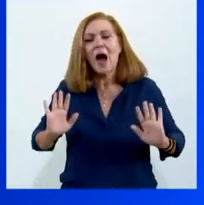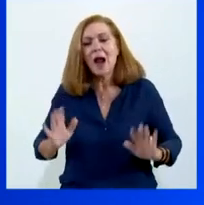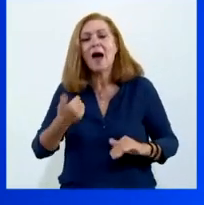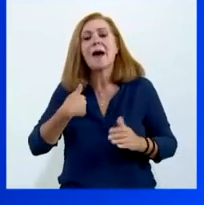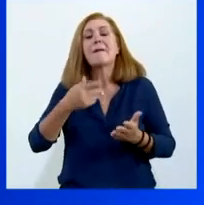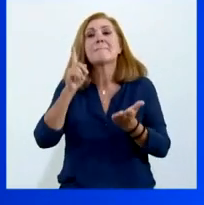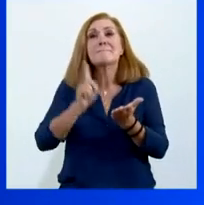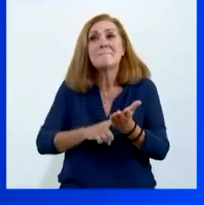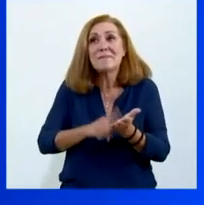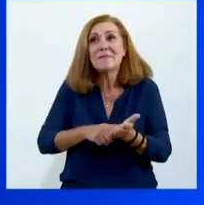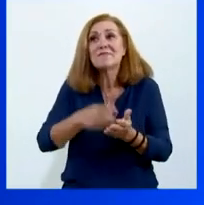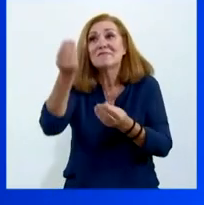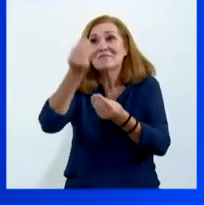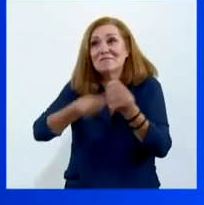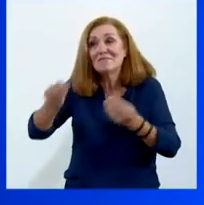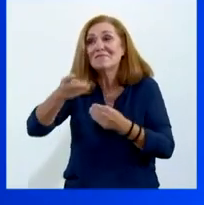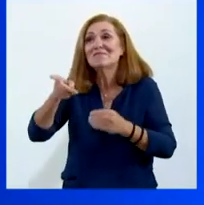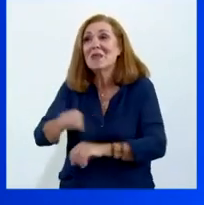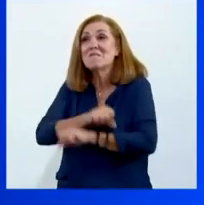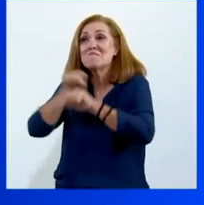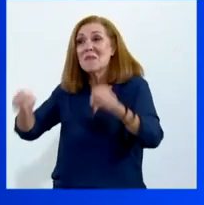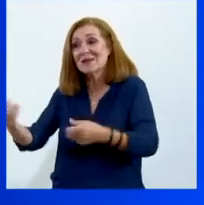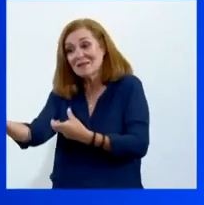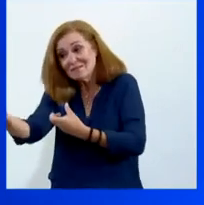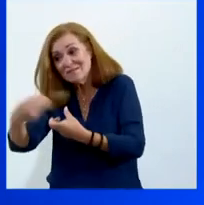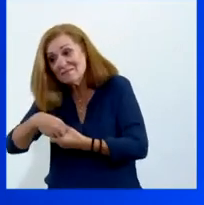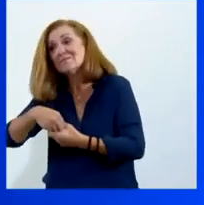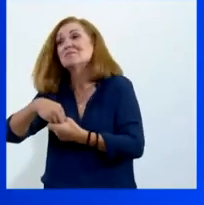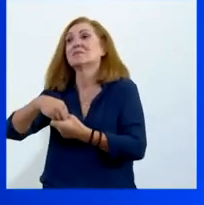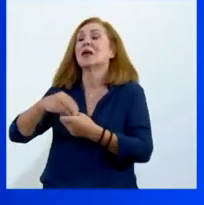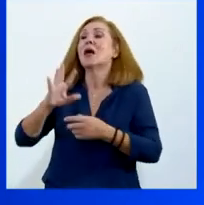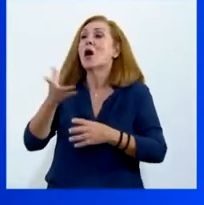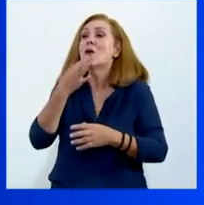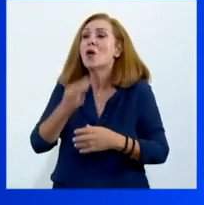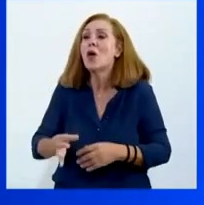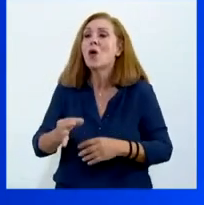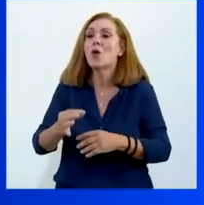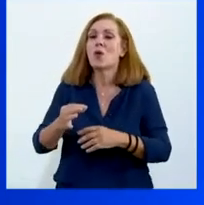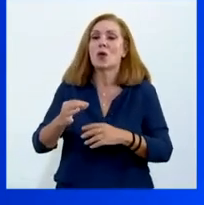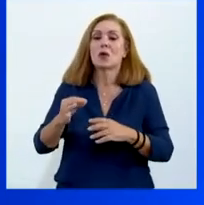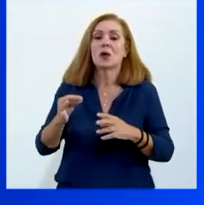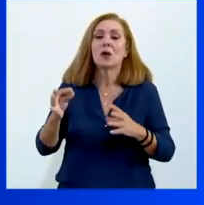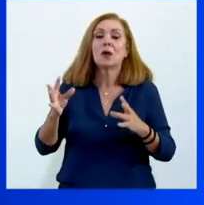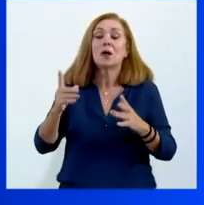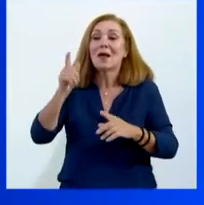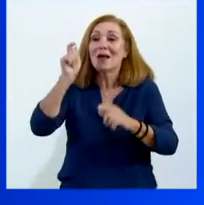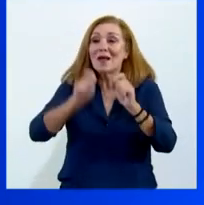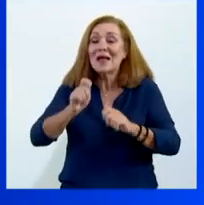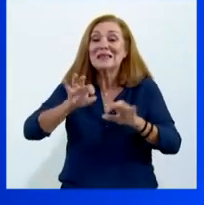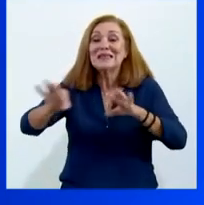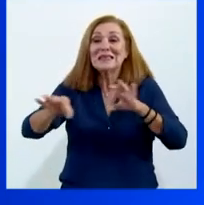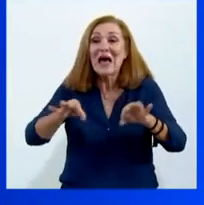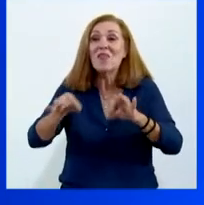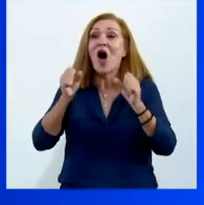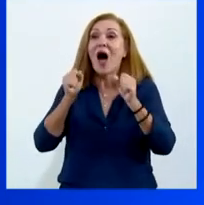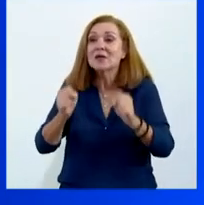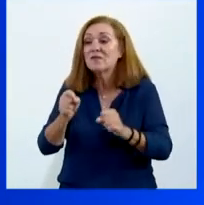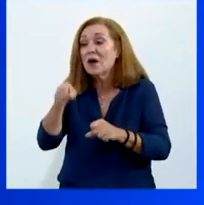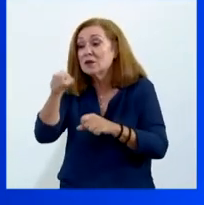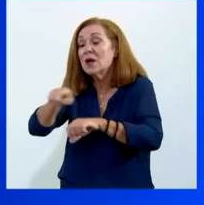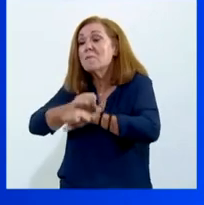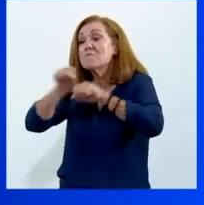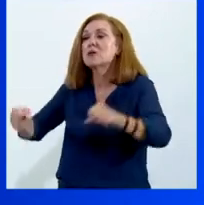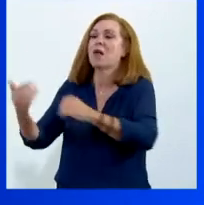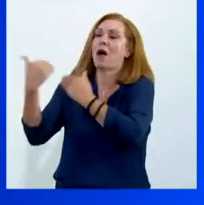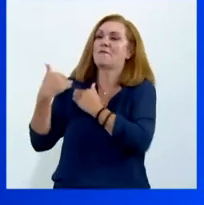πιο ενεργή συμμετοχή και των ίδιων των Πριτάνων, που στο κάτω-κάτω έχουν την ευθύνη για να καταρτήσουν τα σχέδια ασφάλειας που αφορούν